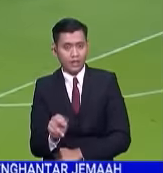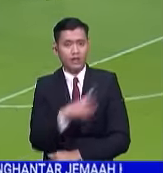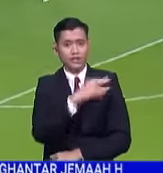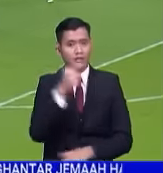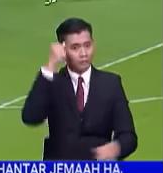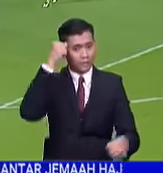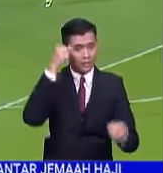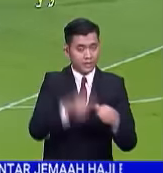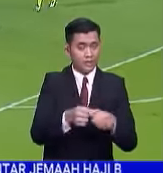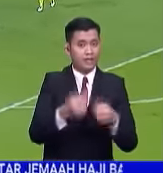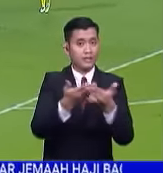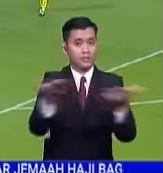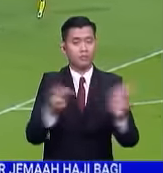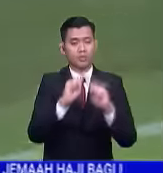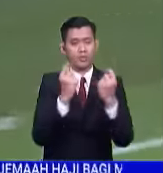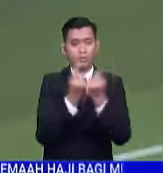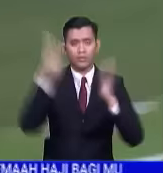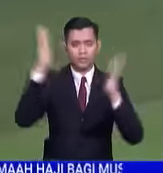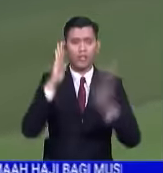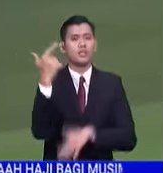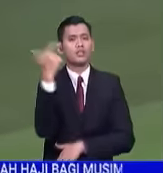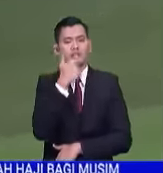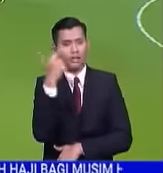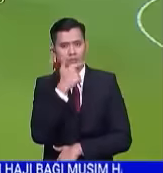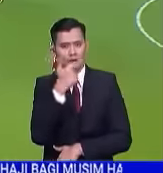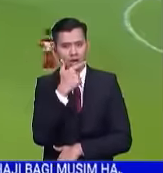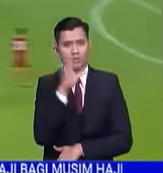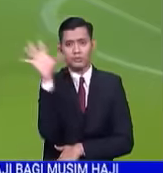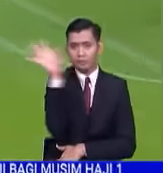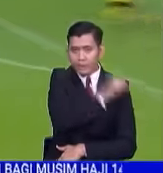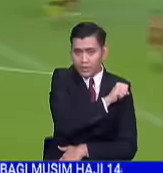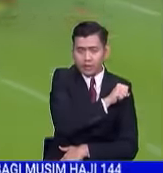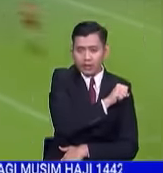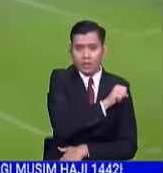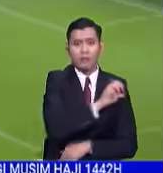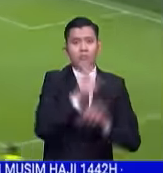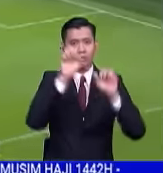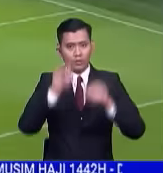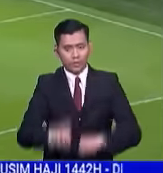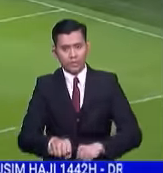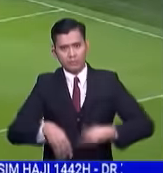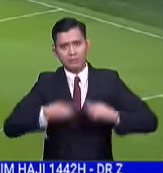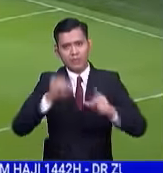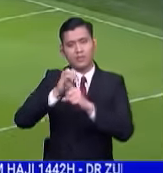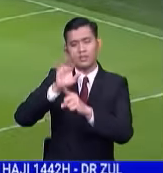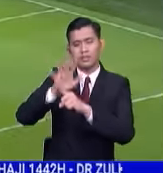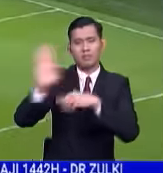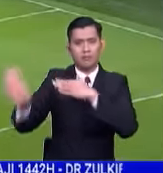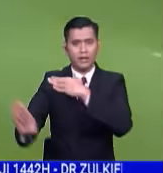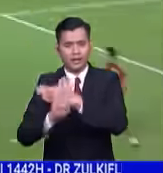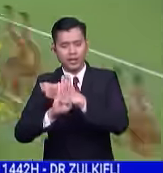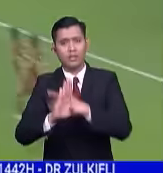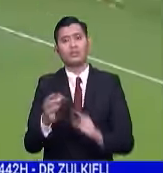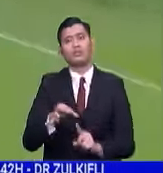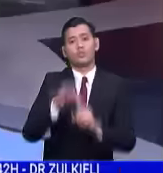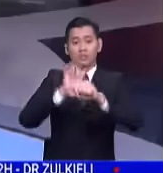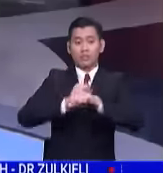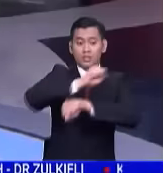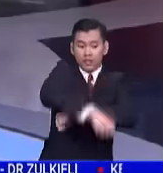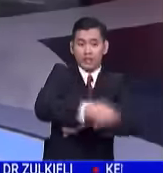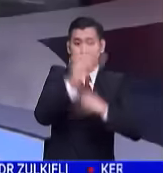buah Tan Cheng Ho mengurangkan kesilapan mudah yang boleh mendatangkan bahaya, terutama serangan balas.